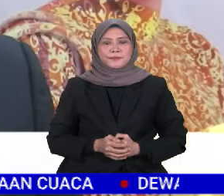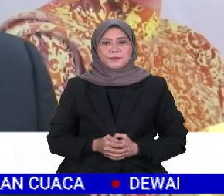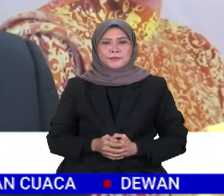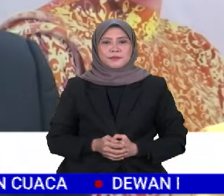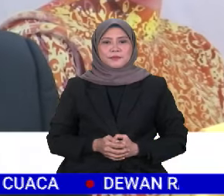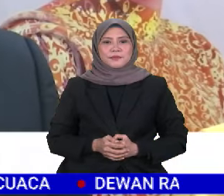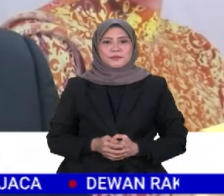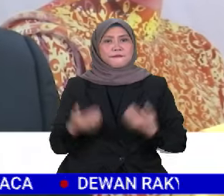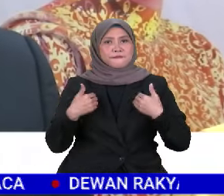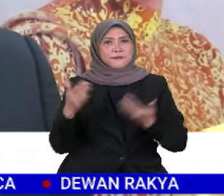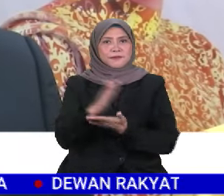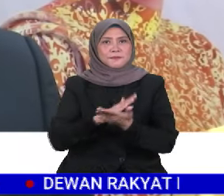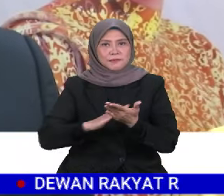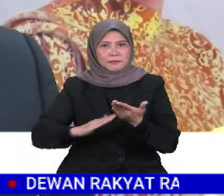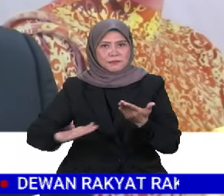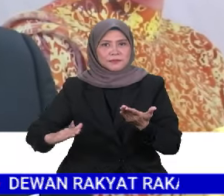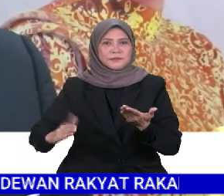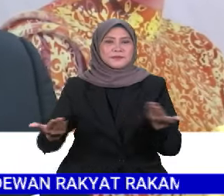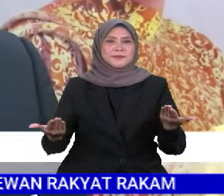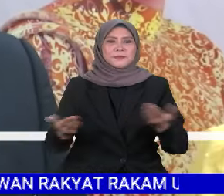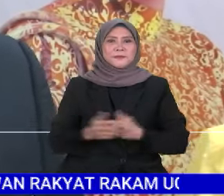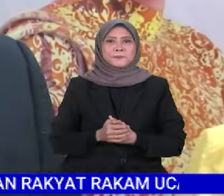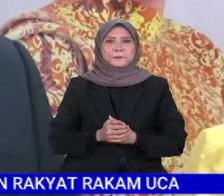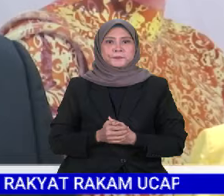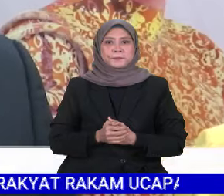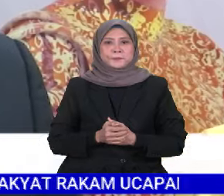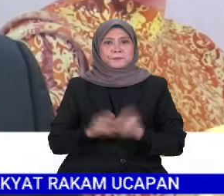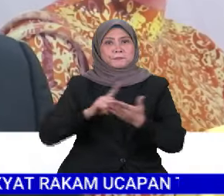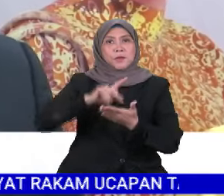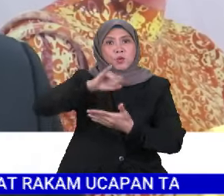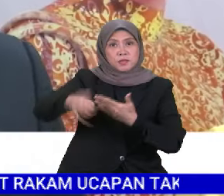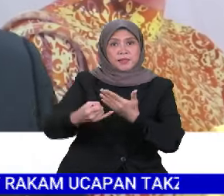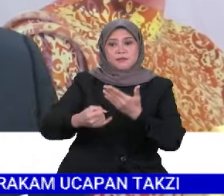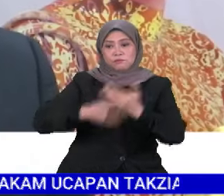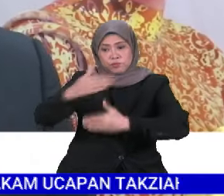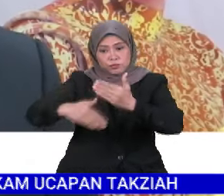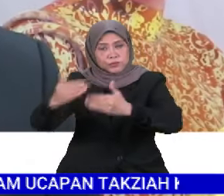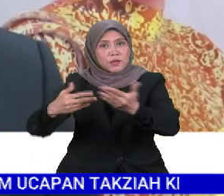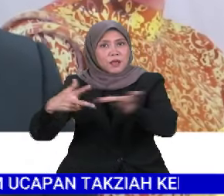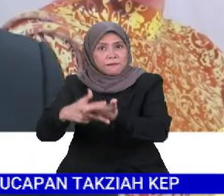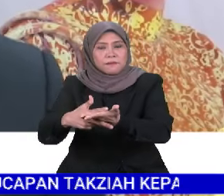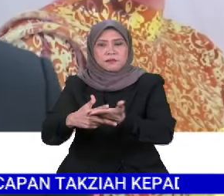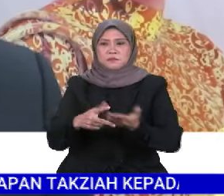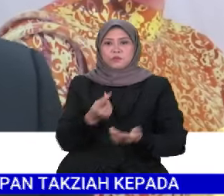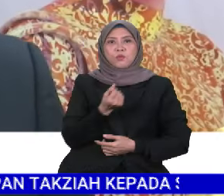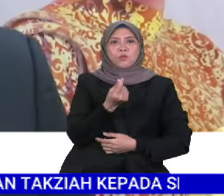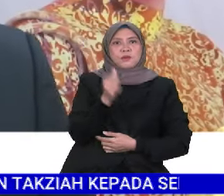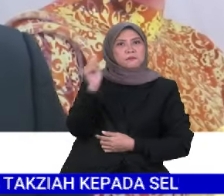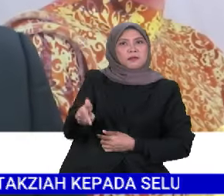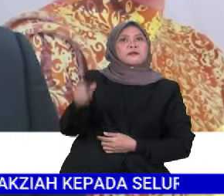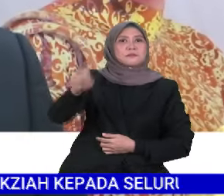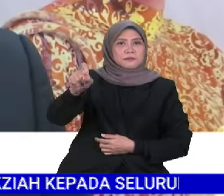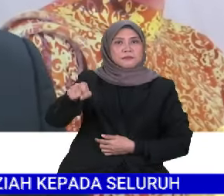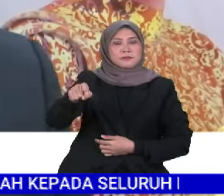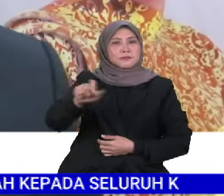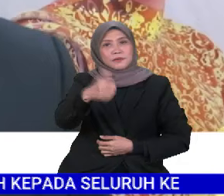punya sebahagian is for kontribnya payment. Itu projek sudah jalan sebaru, so kita mesti mau bayar. Itu saja.